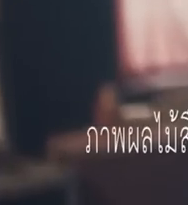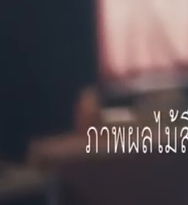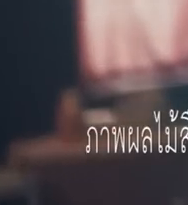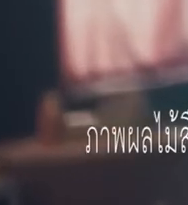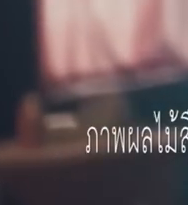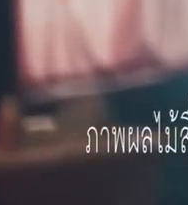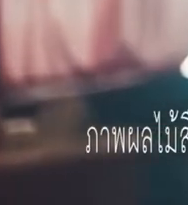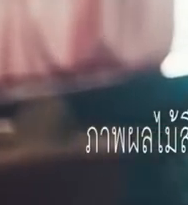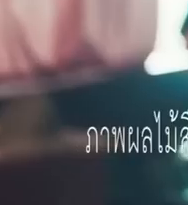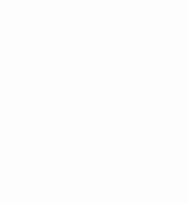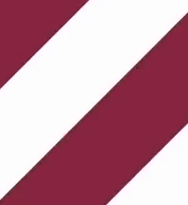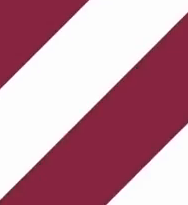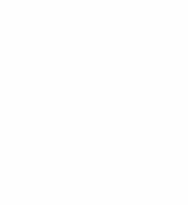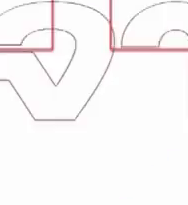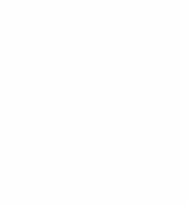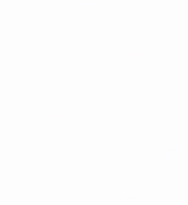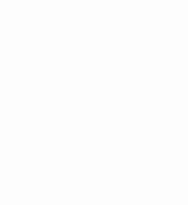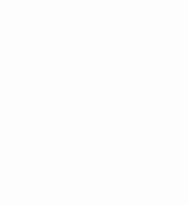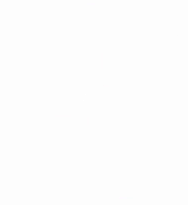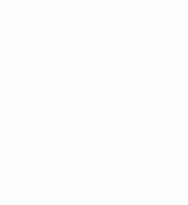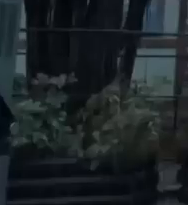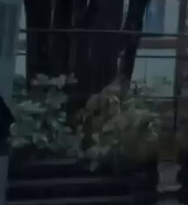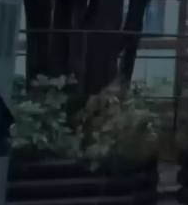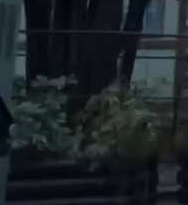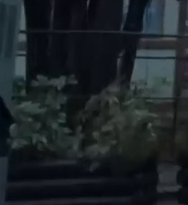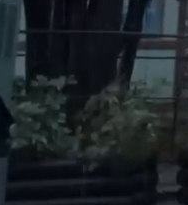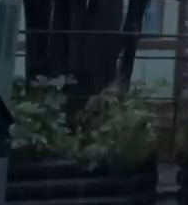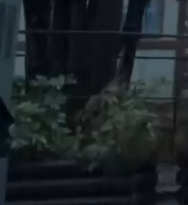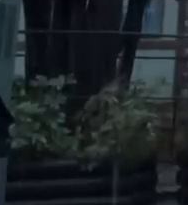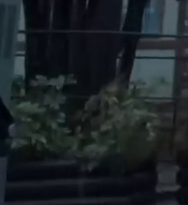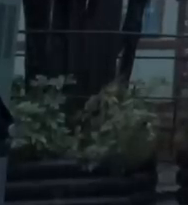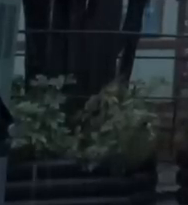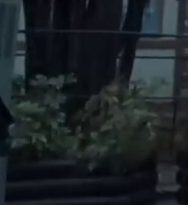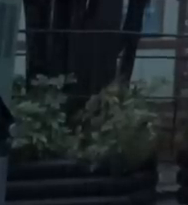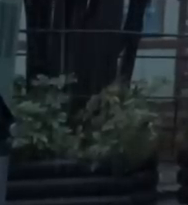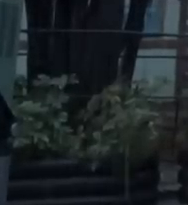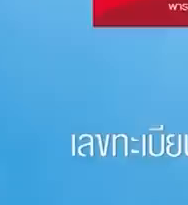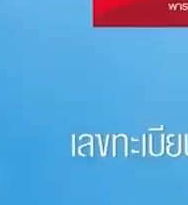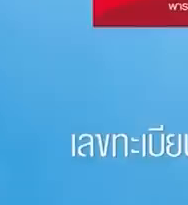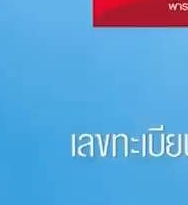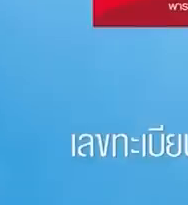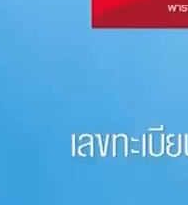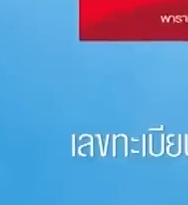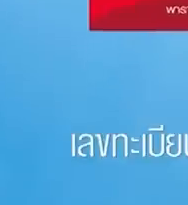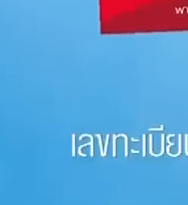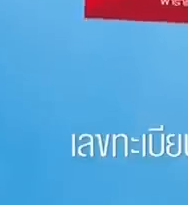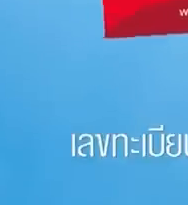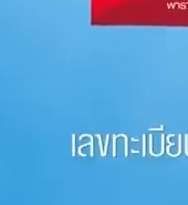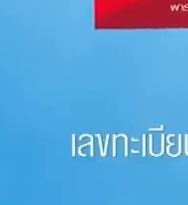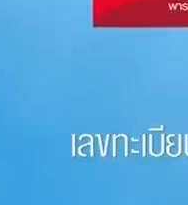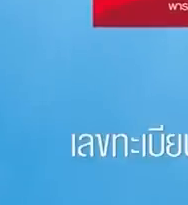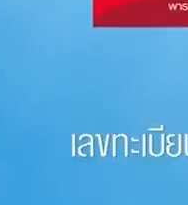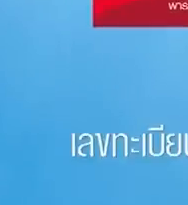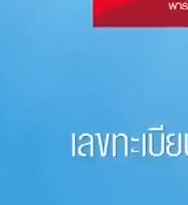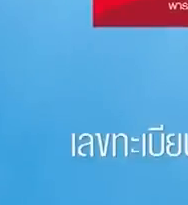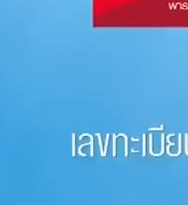Cherry หอมเข้มสดชื่นจากอังกฤษดีคอเจนตัวยาพาราเซตามอลและคอฟเฟนิลามีนมาลีเอทบรรเทาหวัดน้ำมูกไหลปวดศีรษะและเป็นไข้อัดคำเตือนใน